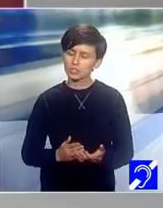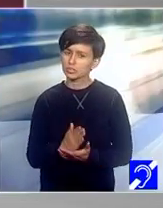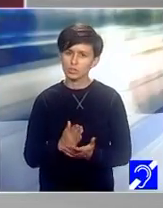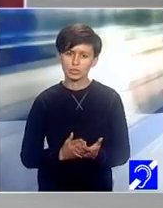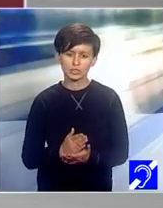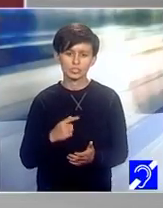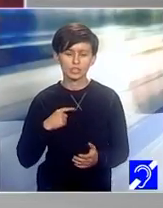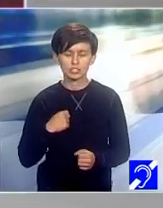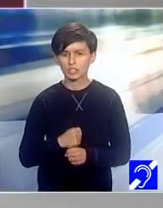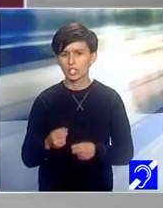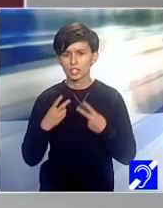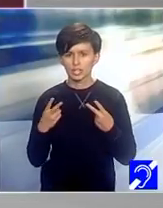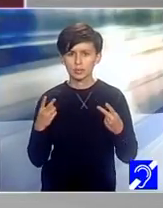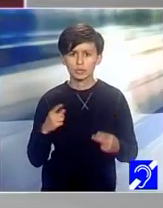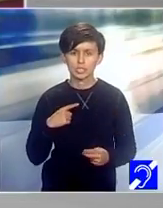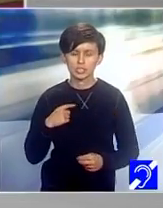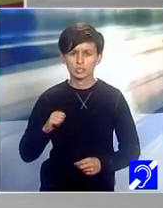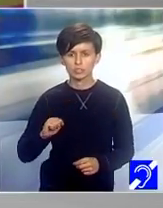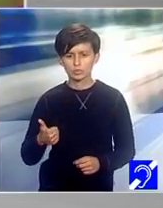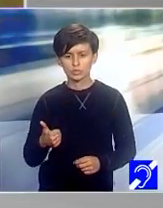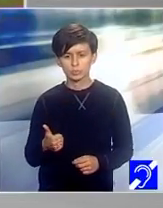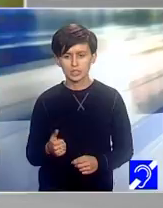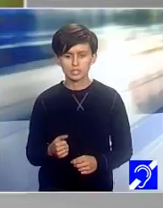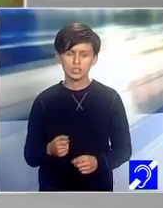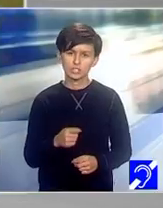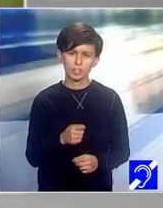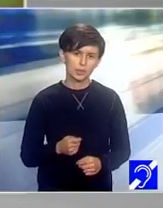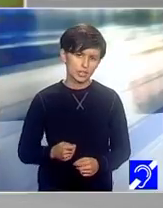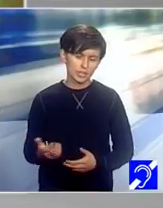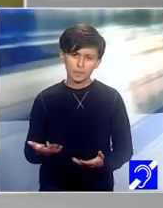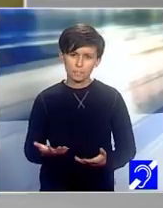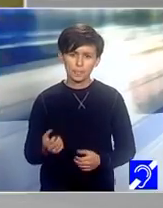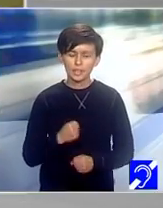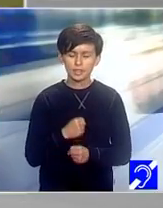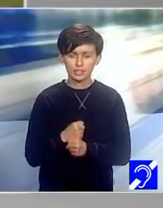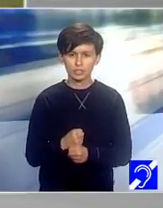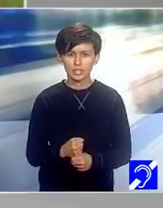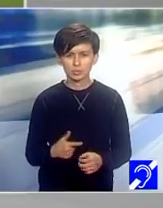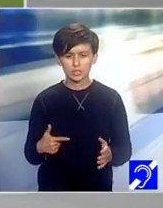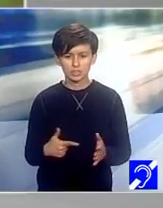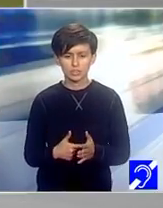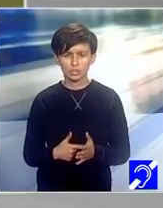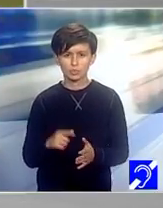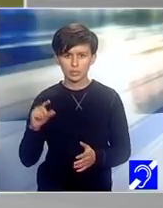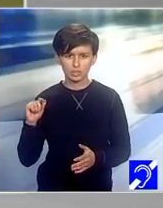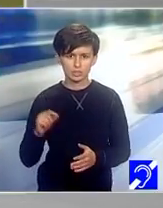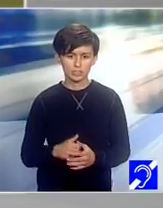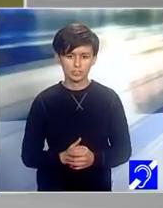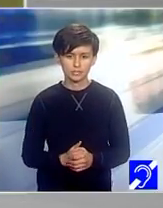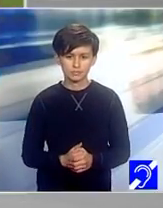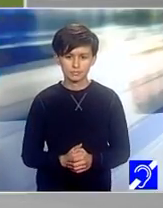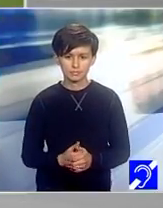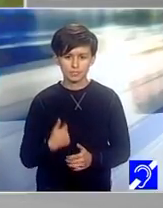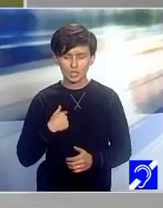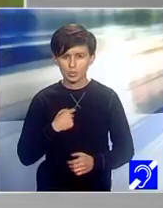proiect vital, cum am spus, sunt 11, cel puțin 11 proiecte pe care le vom face până în 2020. Pot să vi le